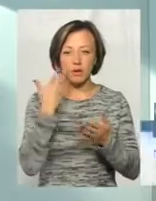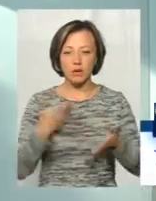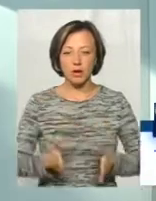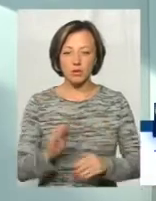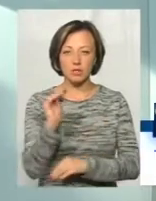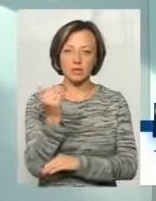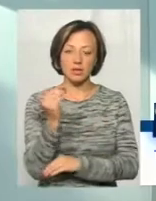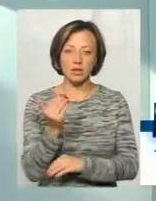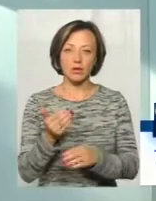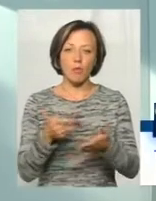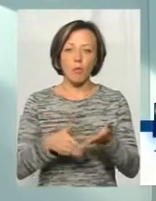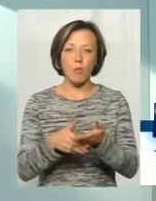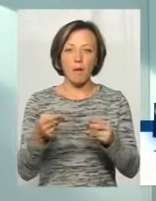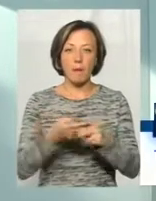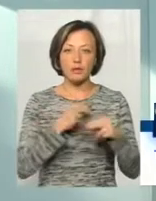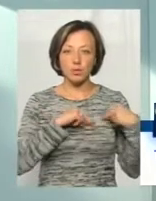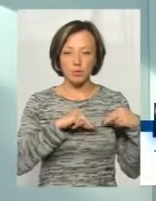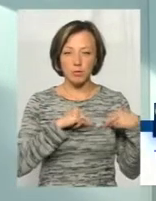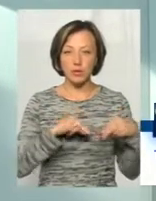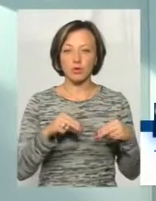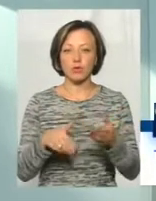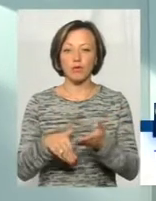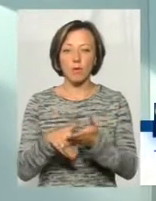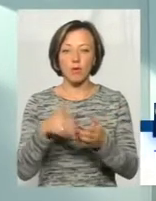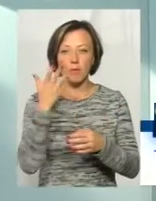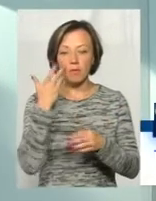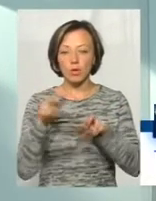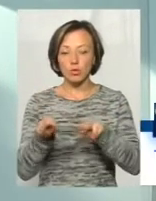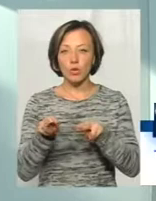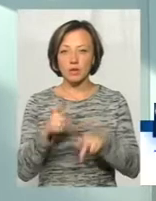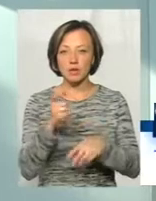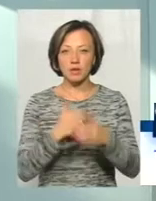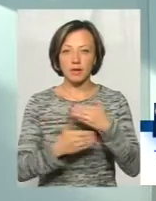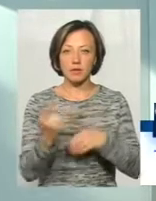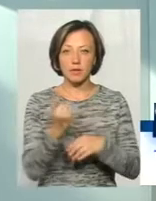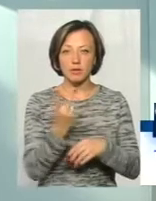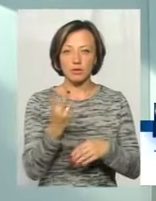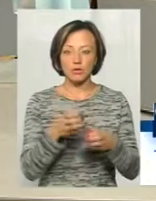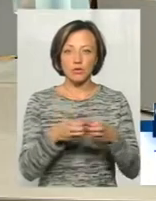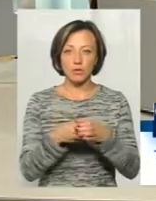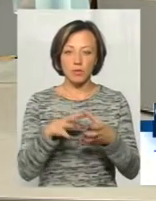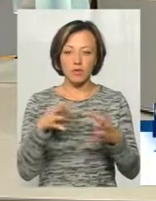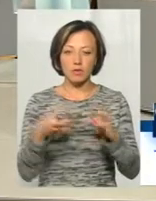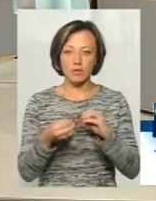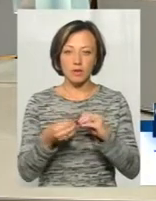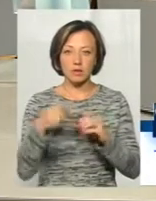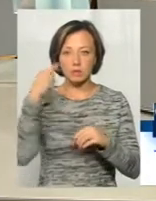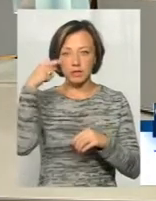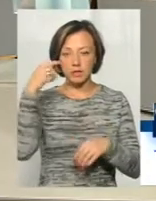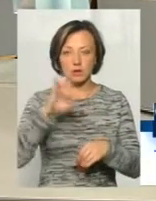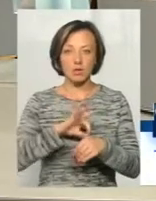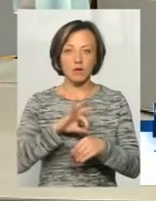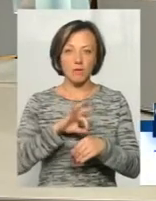дитини, допомога по безробіттю, допомога по догляду за інвалідом першої та другої групи внаслідок психічного розладу,